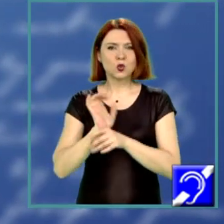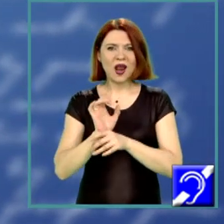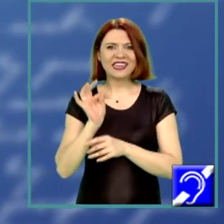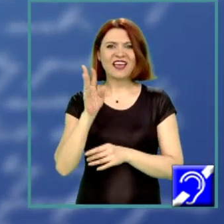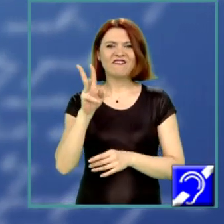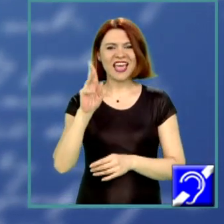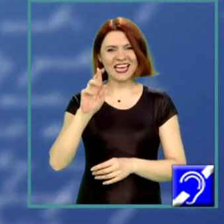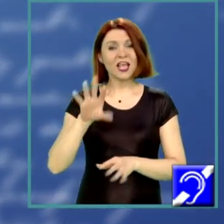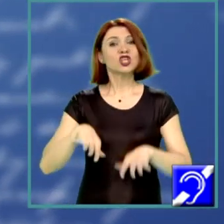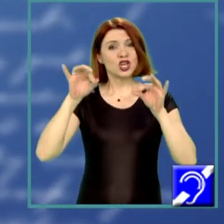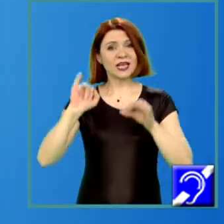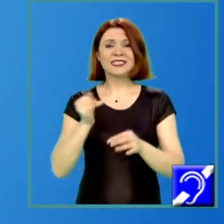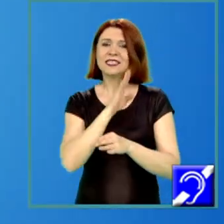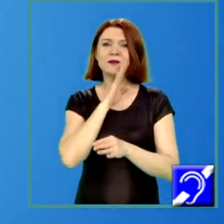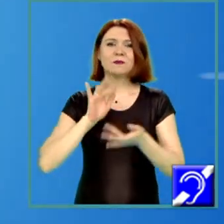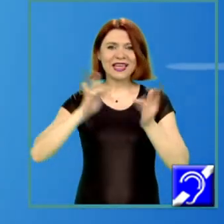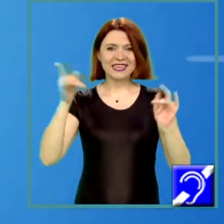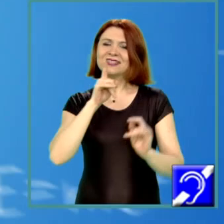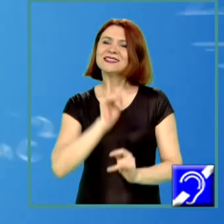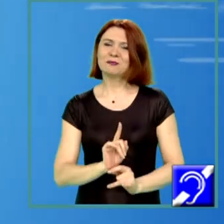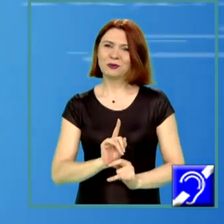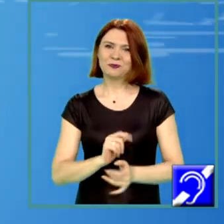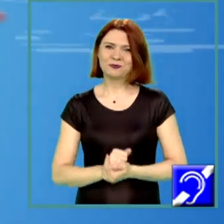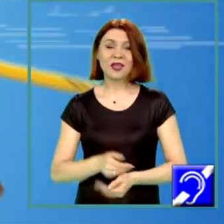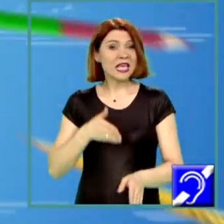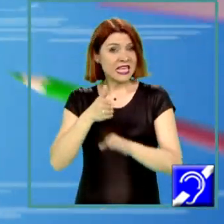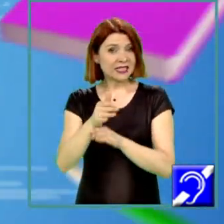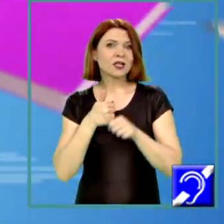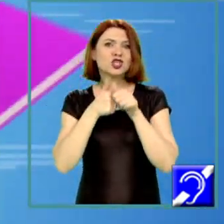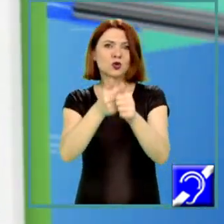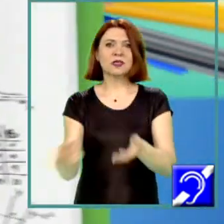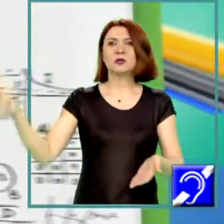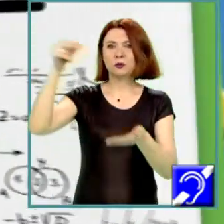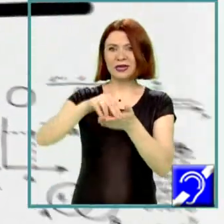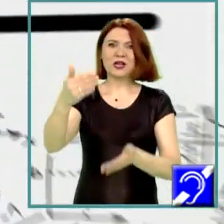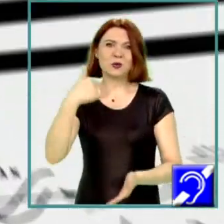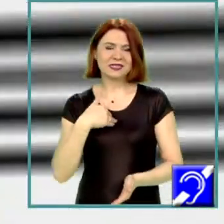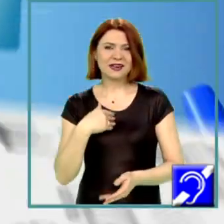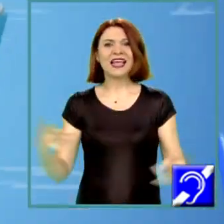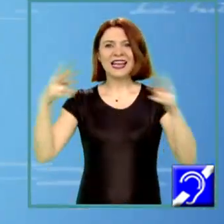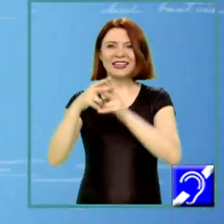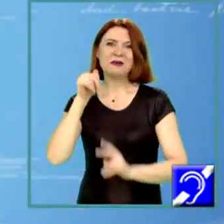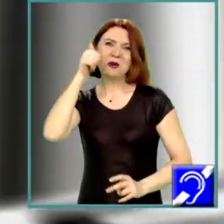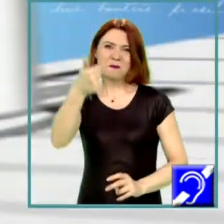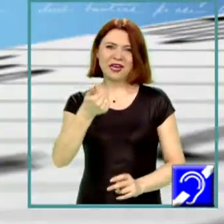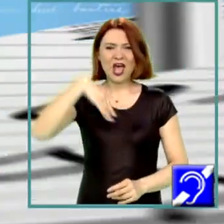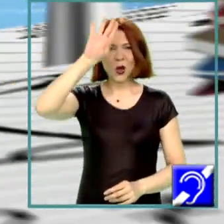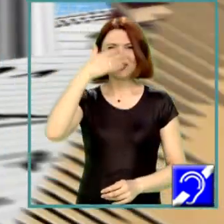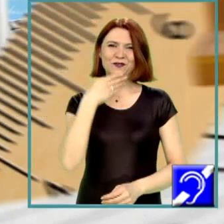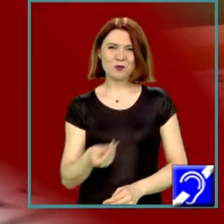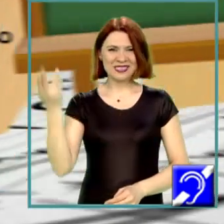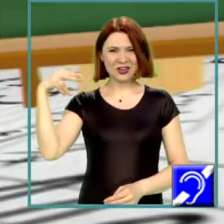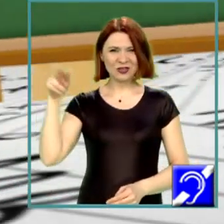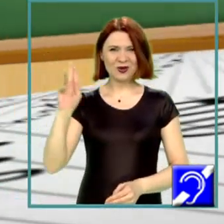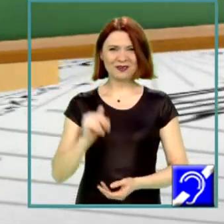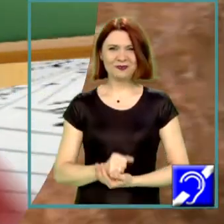ne Găsiți și pe Instagram simplu talie școala intrați și urmărit postările noastre Ne vedem mâine Să aveți o zi frumoasă în